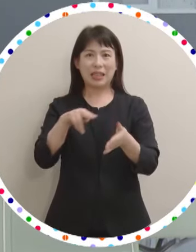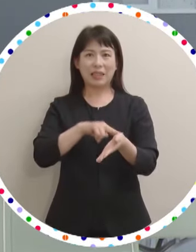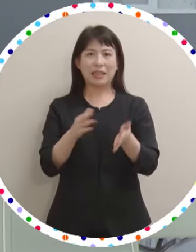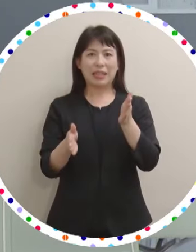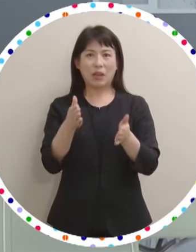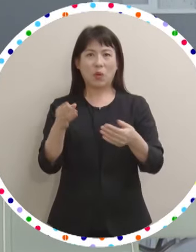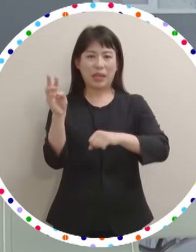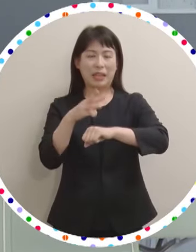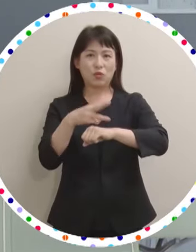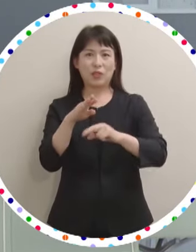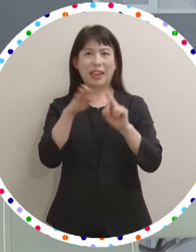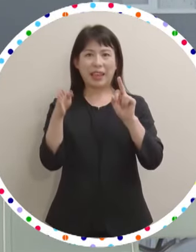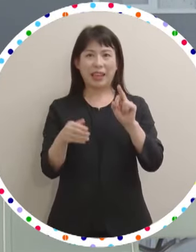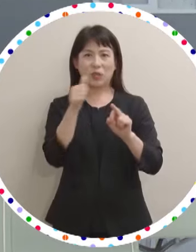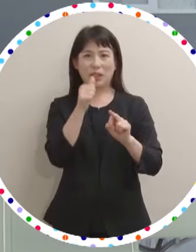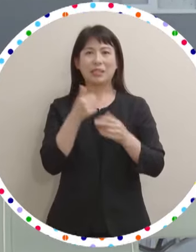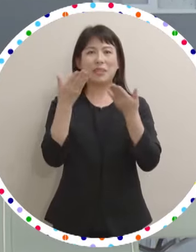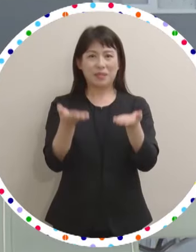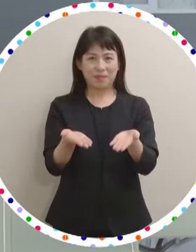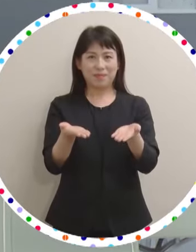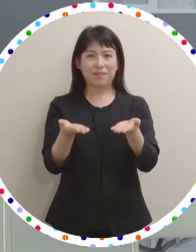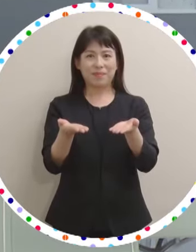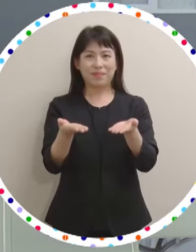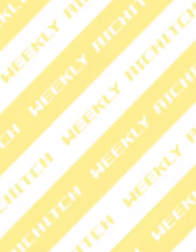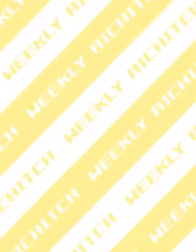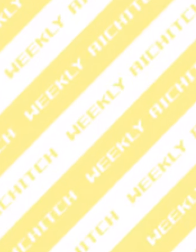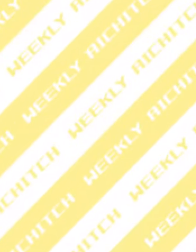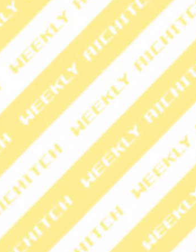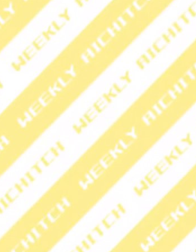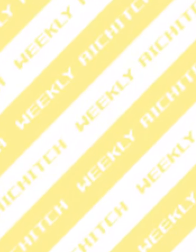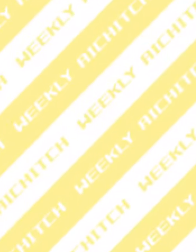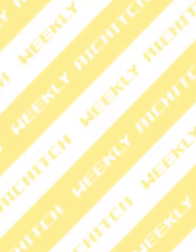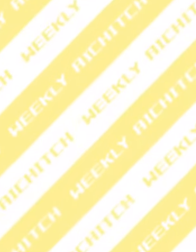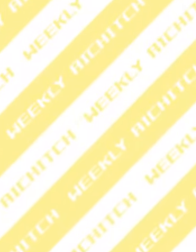護研修センターを紹介します。